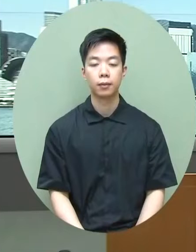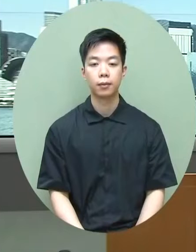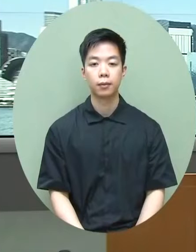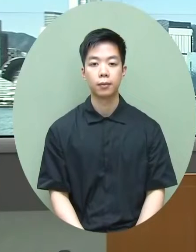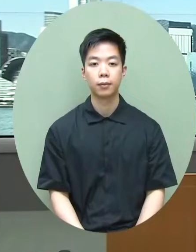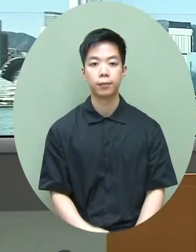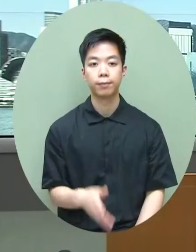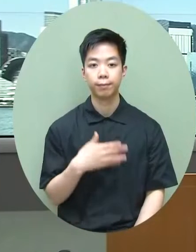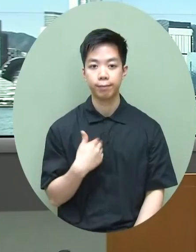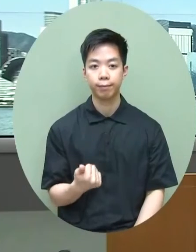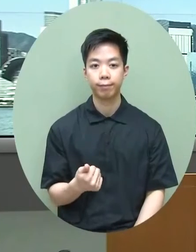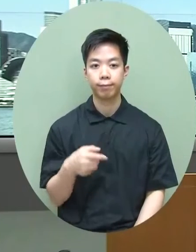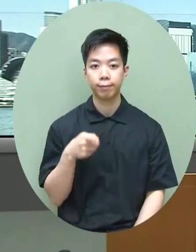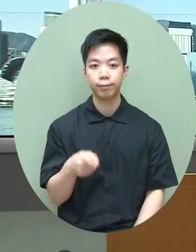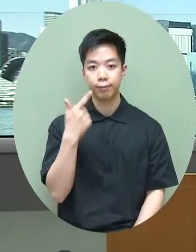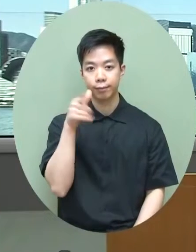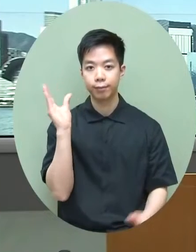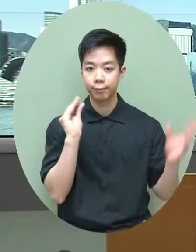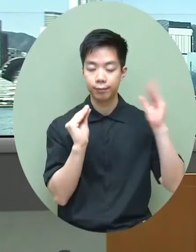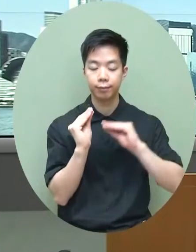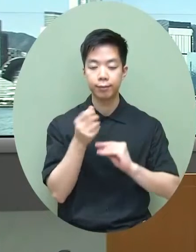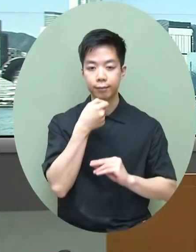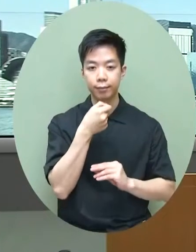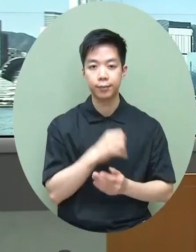现在想请问，就是本港已经连续11